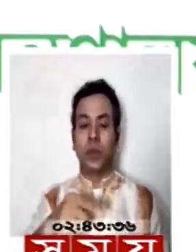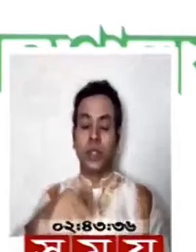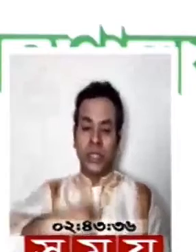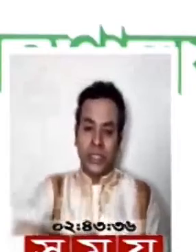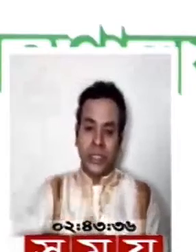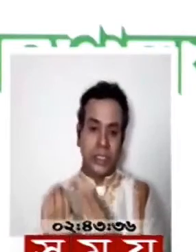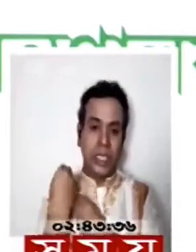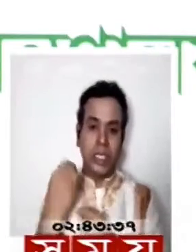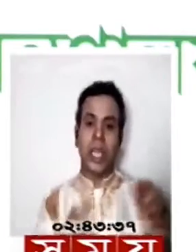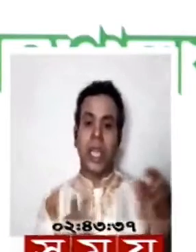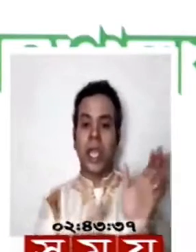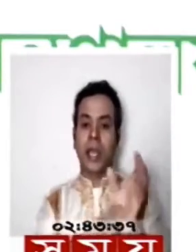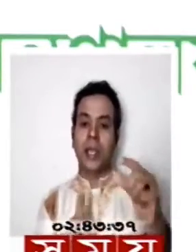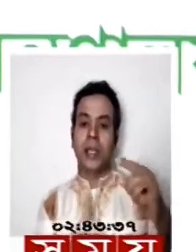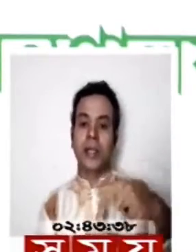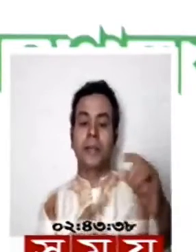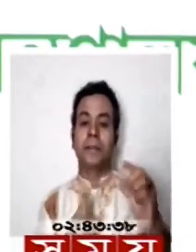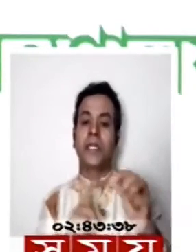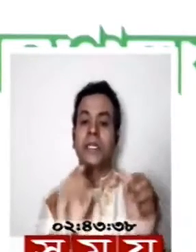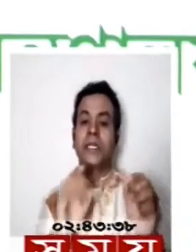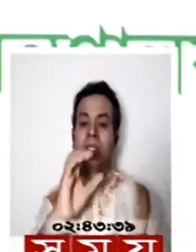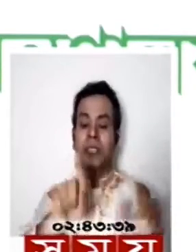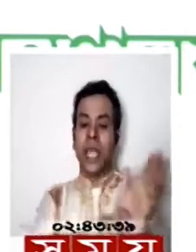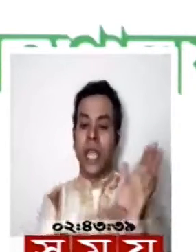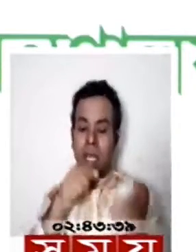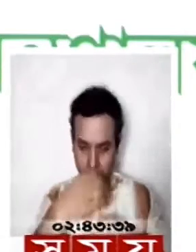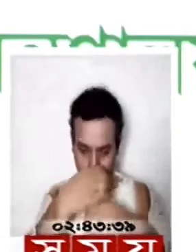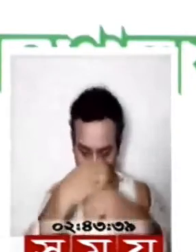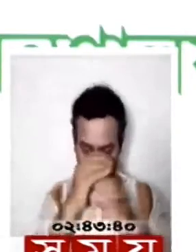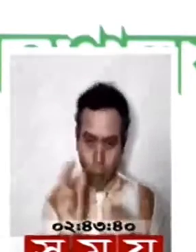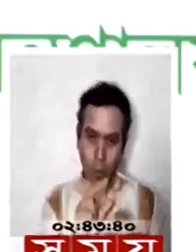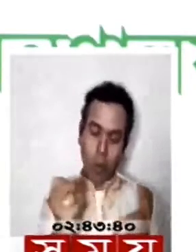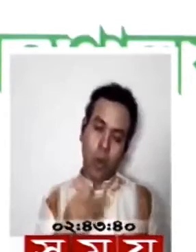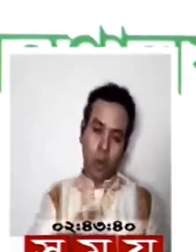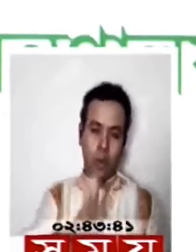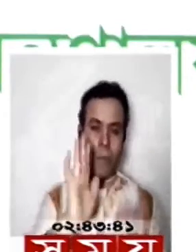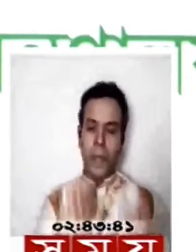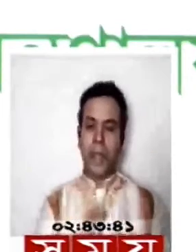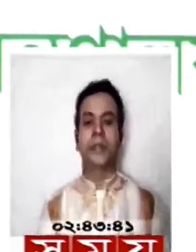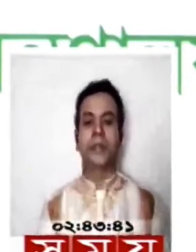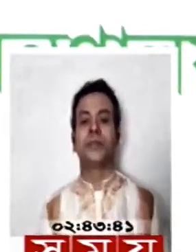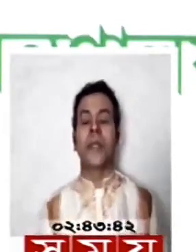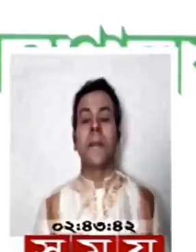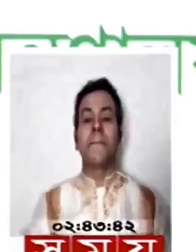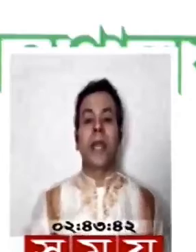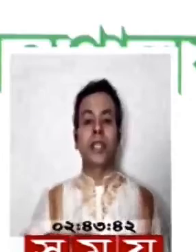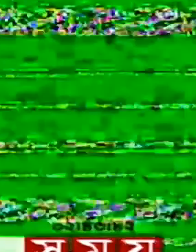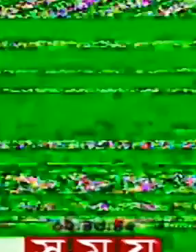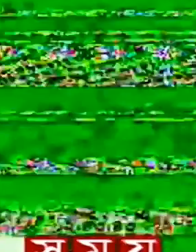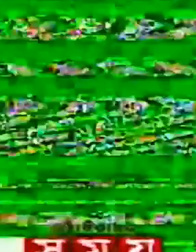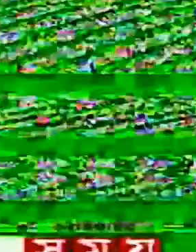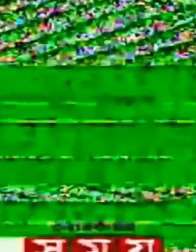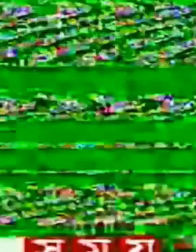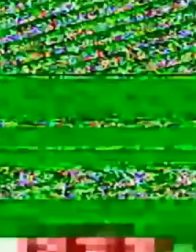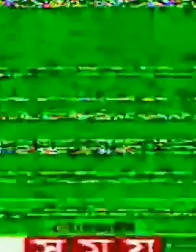নমুনা সংগ্রহ করেও তাদের কাছে পৌঁছাতে পারেন, বা তারা ওখানেও আউটডোর বেসিসে তাদের নমুনা সংগ্রহ করে পরীক্ষা